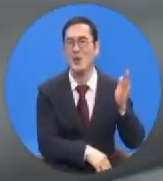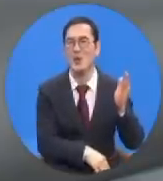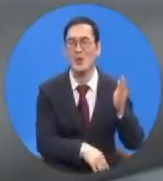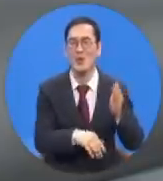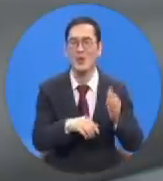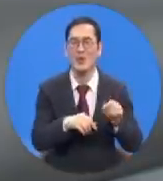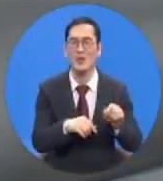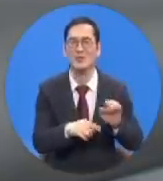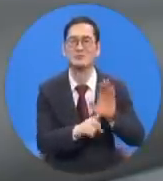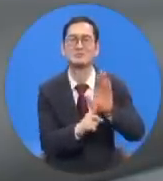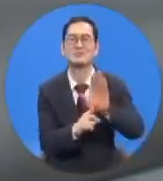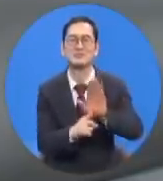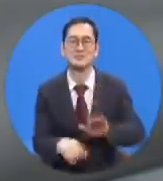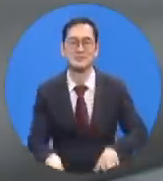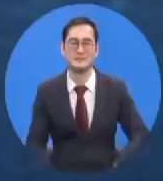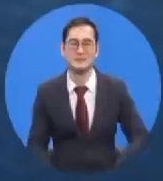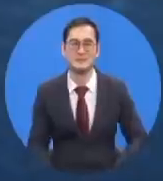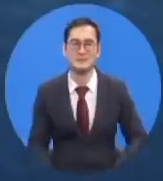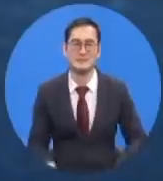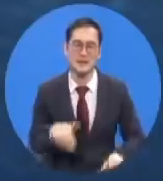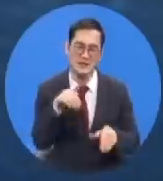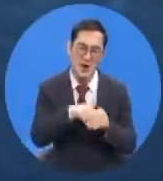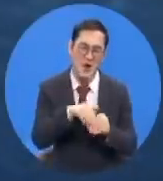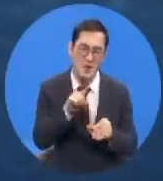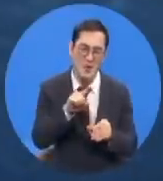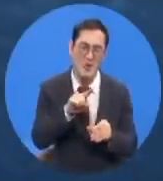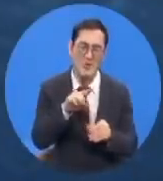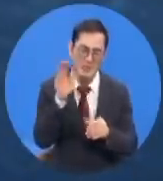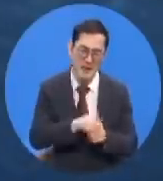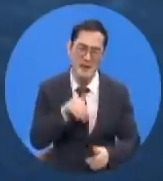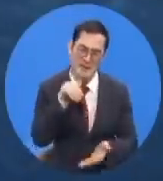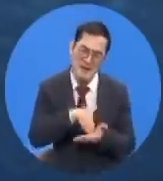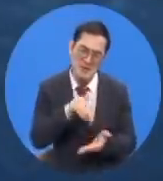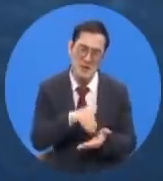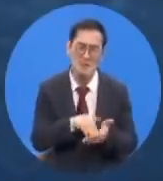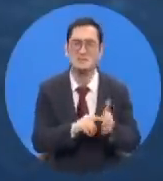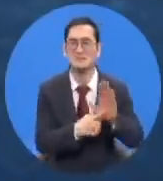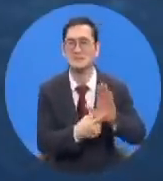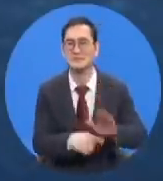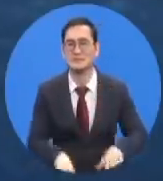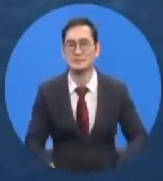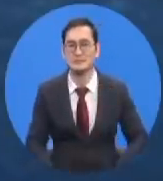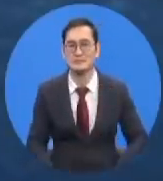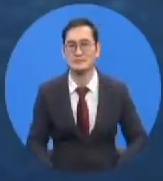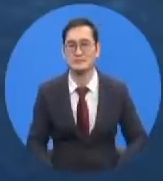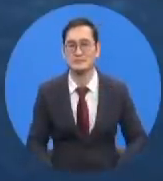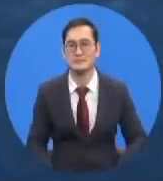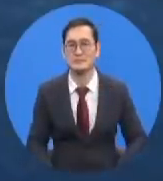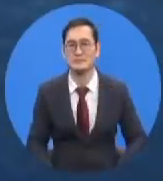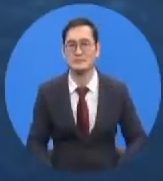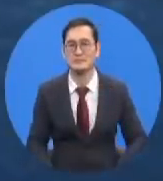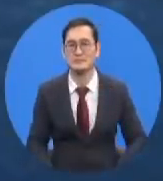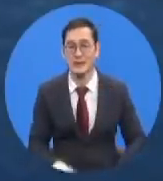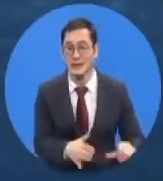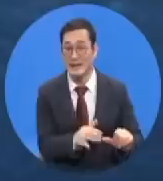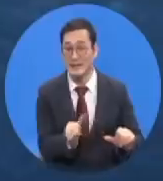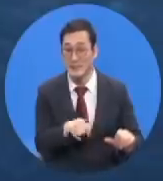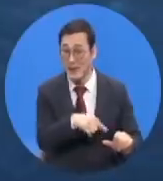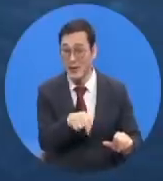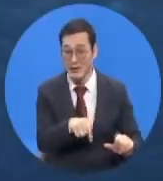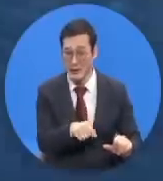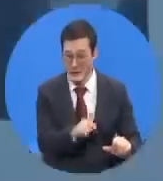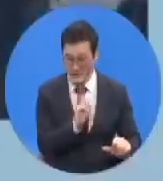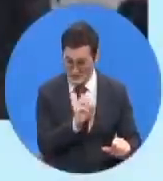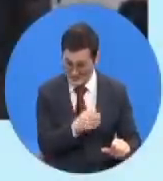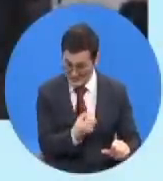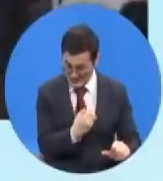않았다고 하더라도 사실 포함되어 있다 이렇게 보셔야 될 것 같습니다. 네. 왜냐하면 초선 의원들이 내는 반성 메시지에 적극 공감한다라는 것은